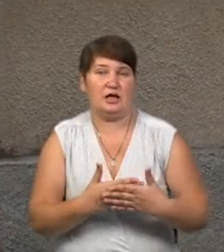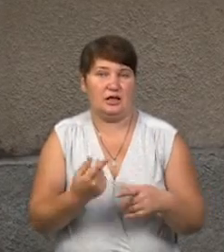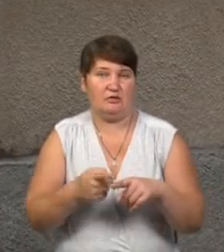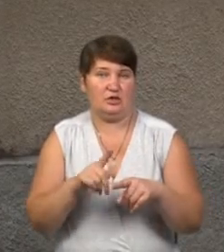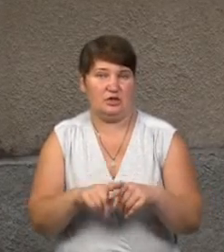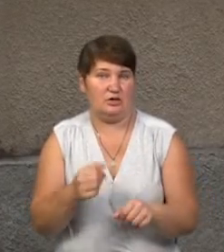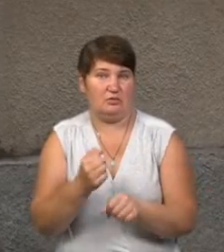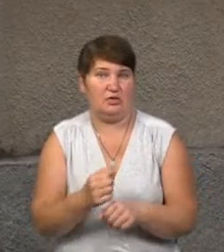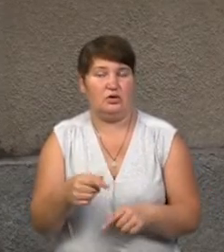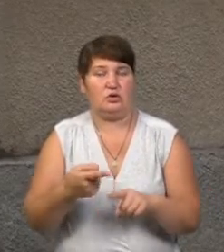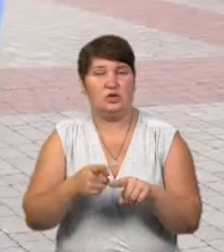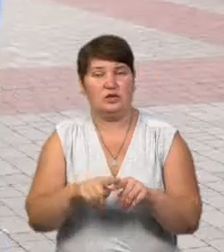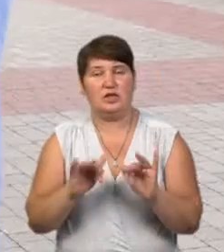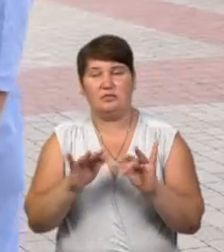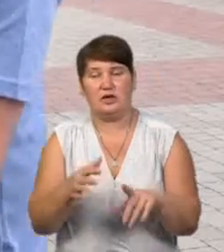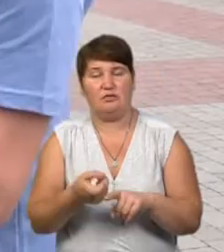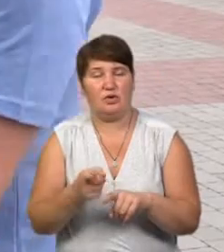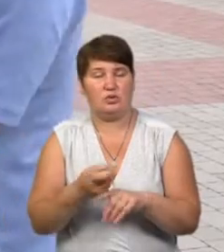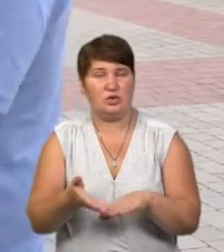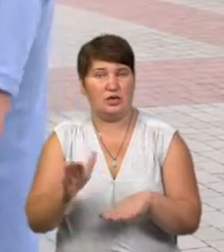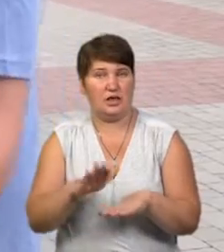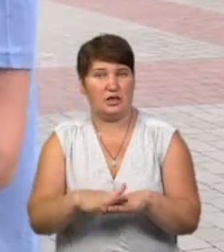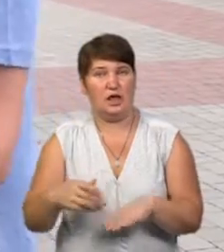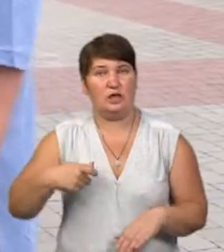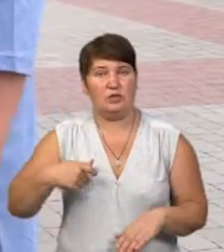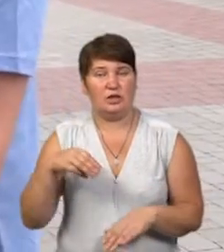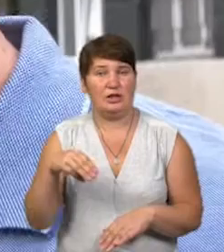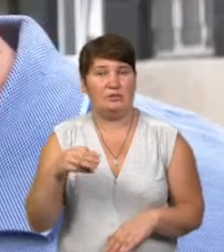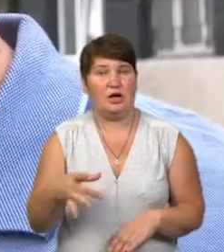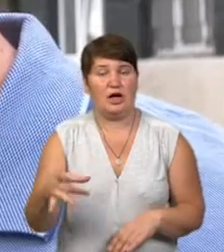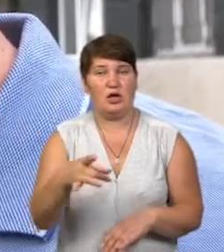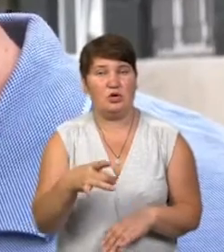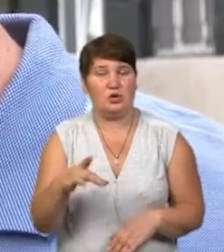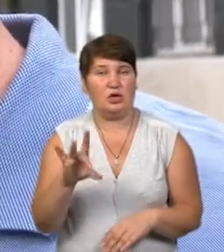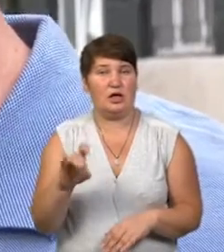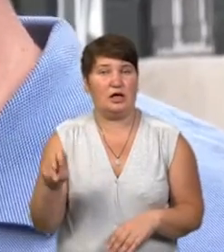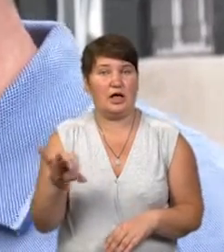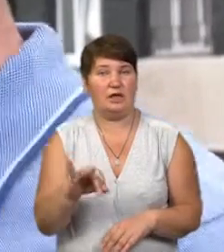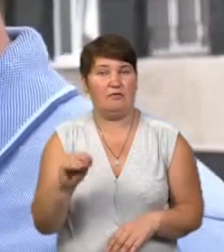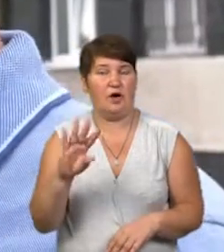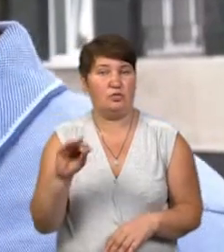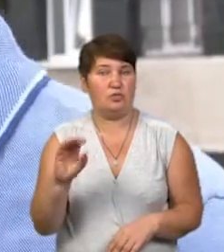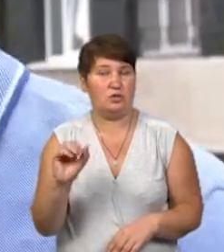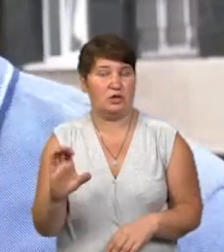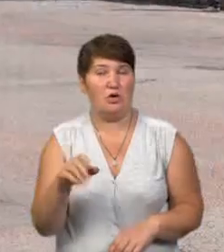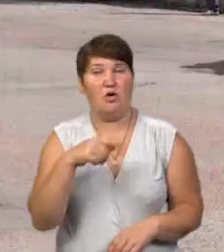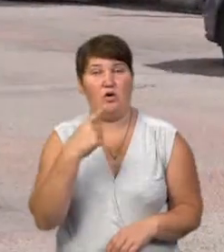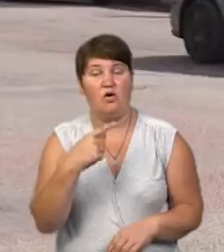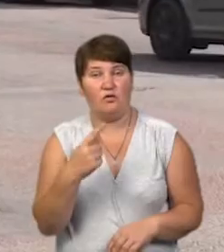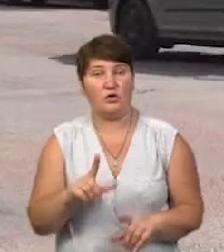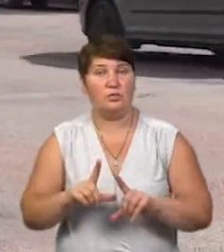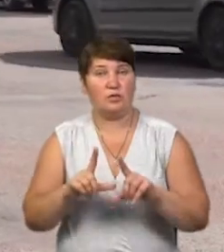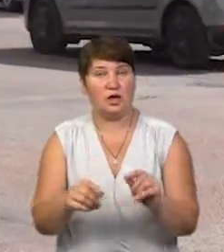що ця процедура дуже складна. Депутат Тисменицької районної ради Руслан Фармус каже, добиратися на роботу